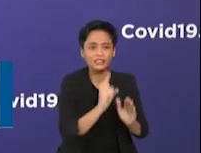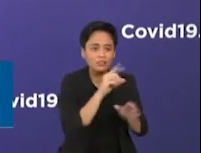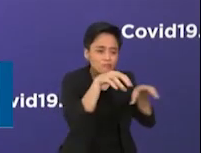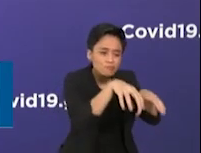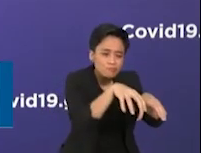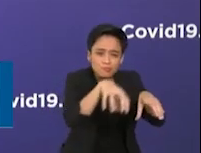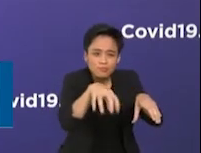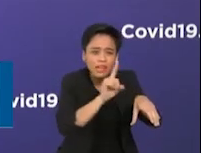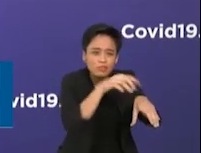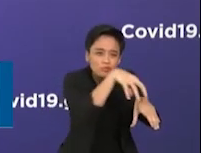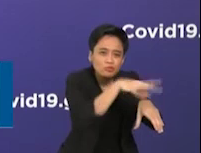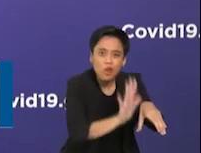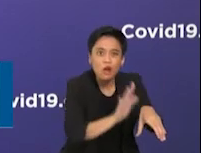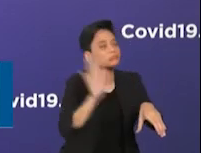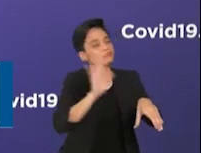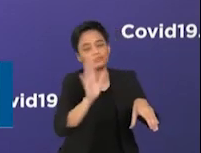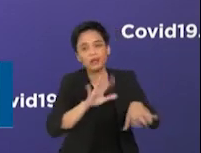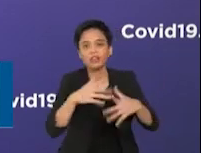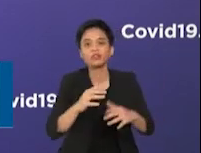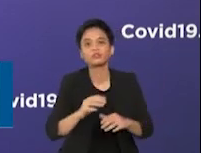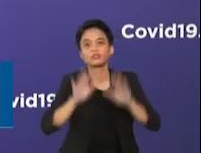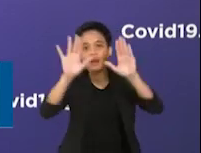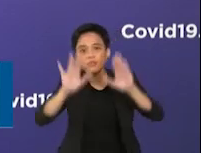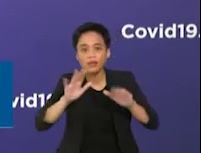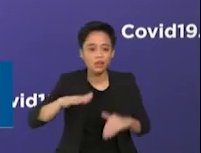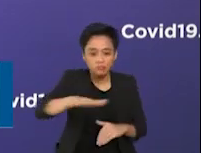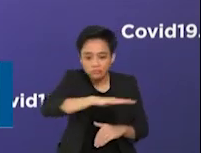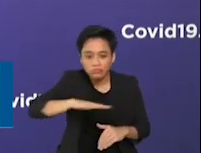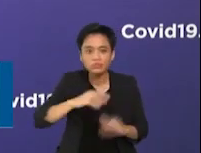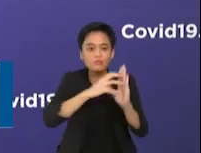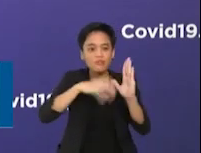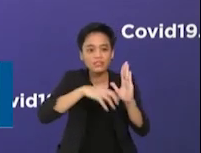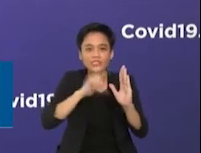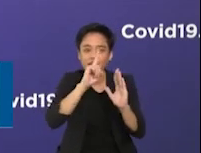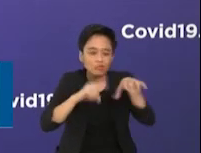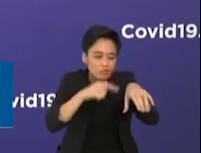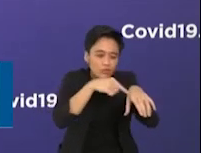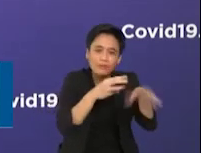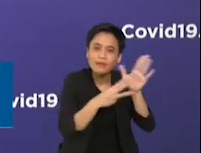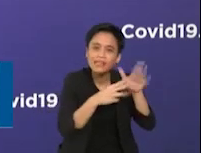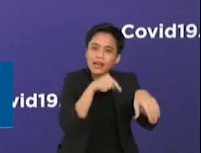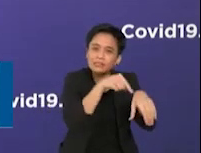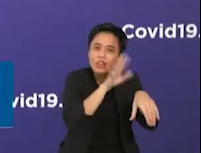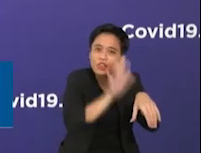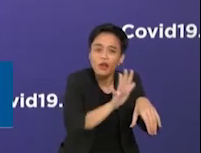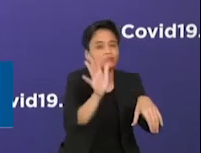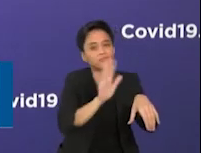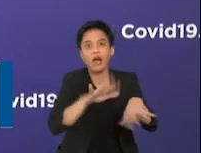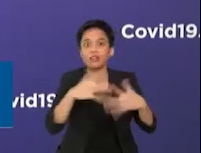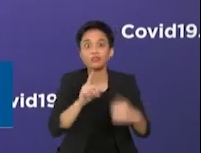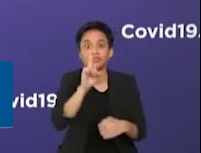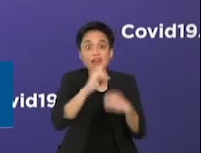daerah bukan hanya permasalahan satu kabupaten satu provinsi Bahkan bukan menjadi permasalahan satu